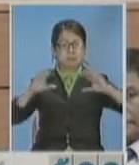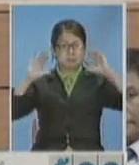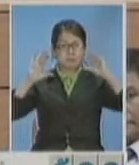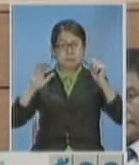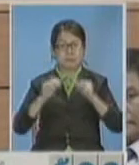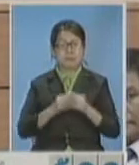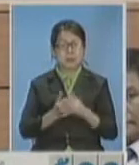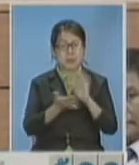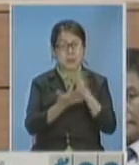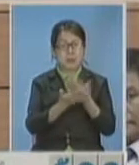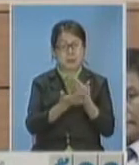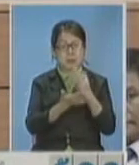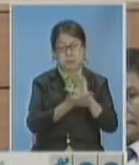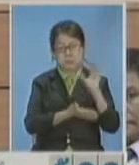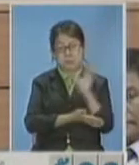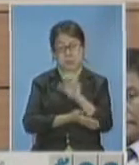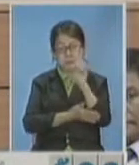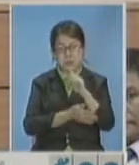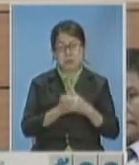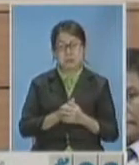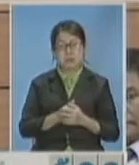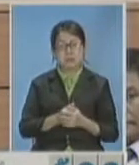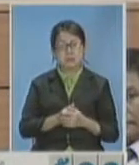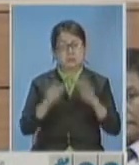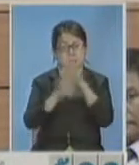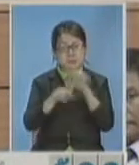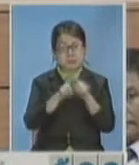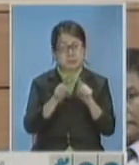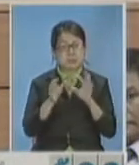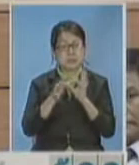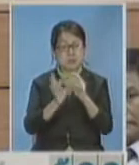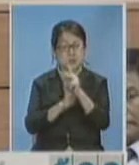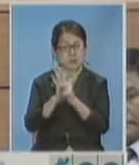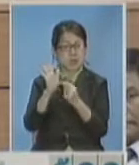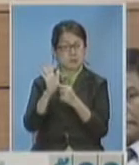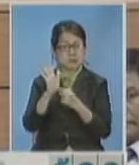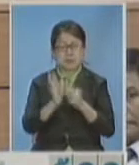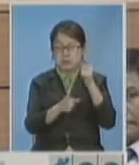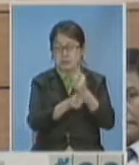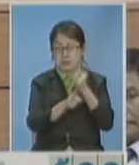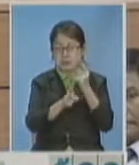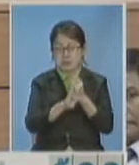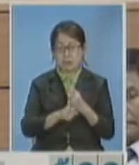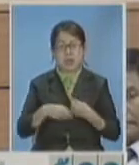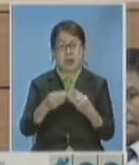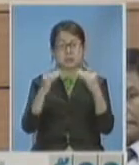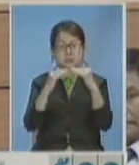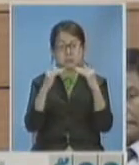ชุดนี้จัดงบประมาณแบบไม่ได้บังคับใช้กฎหมายอย่างเป็นธรรมคืออะ